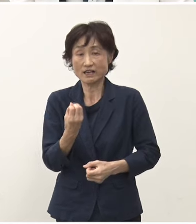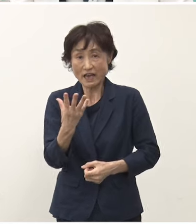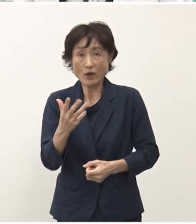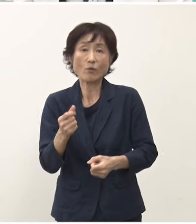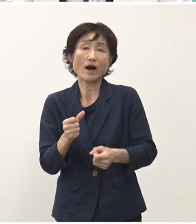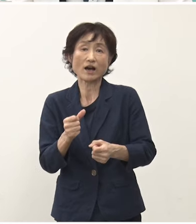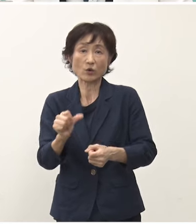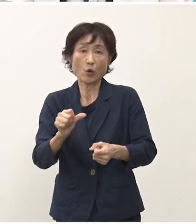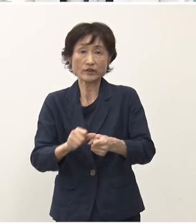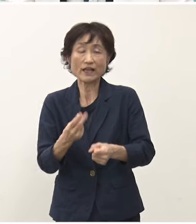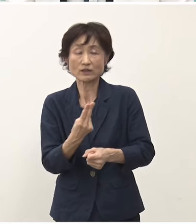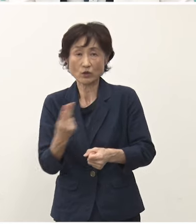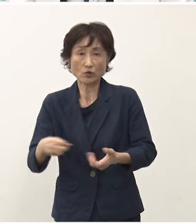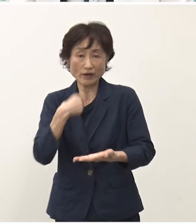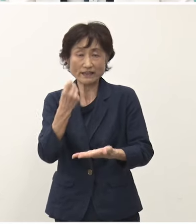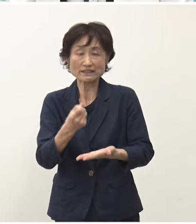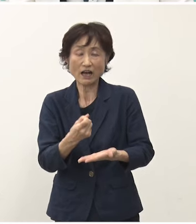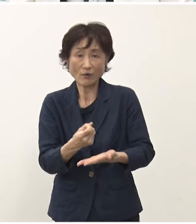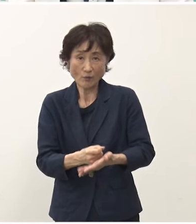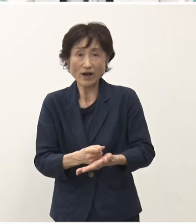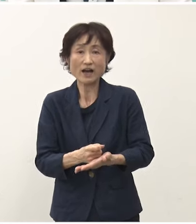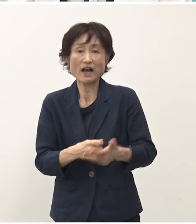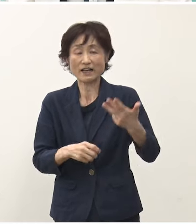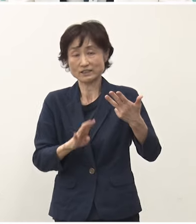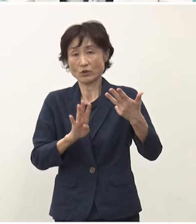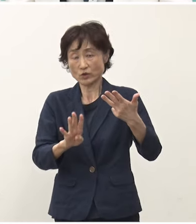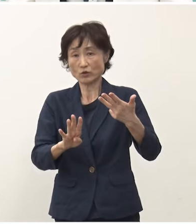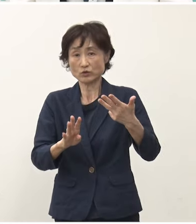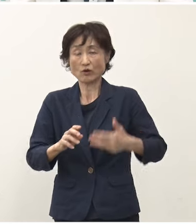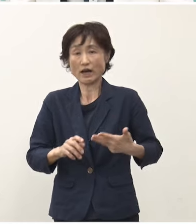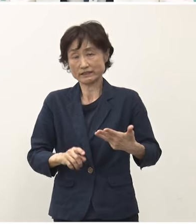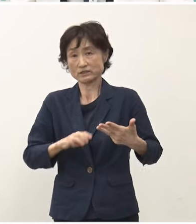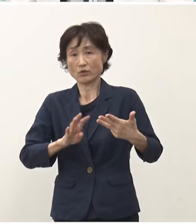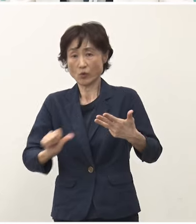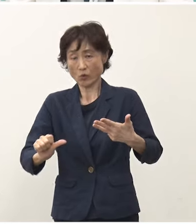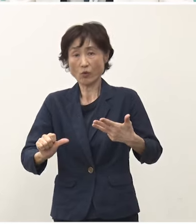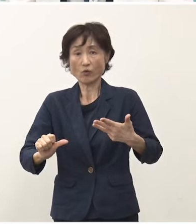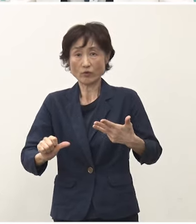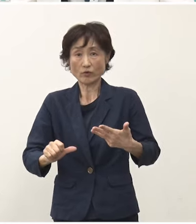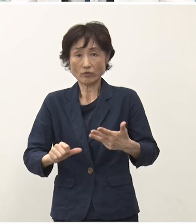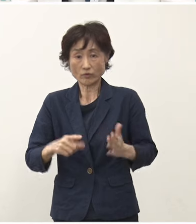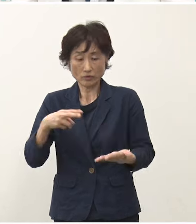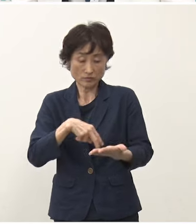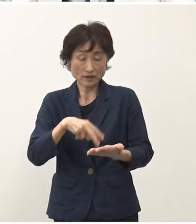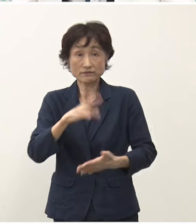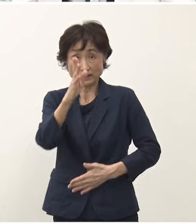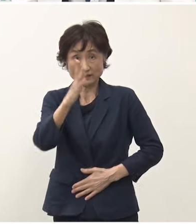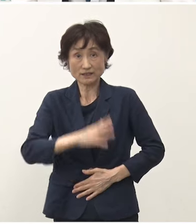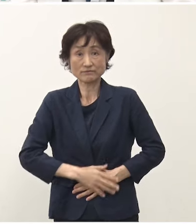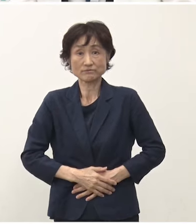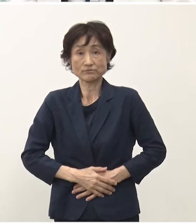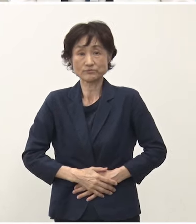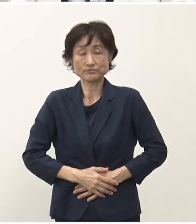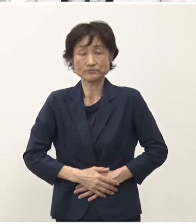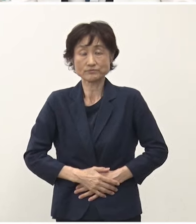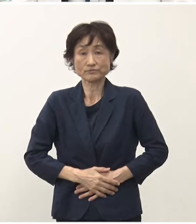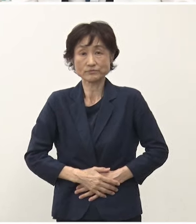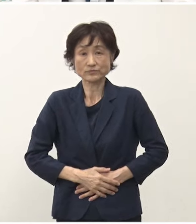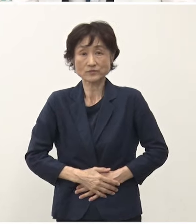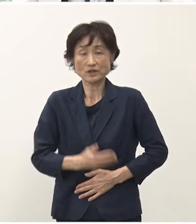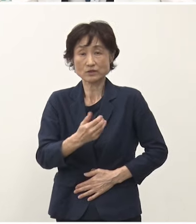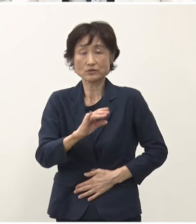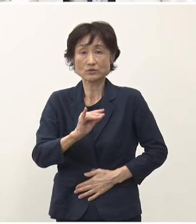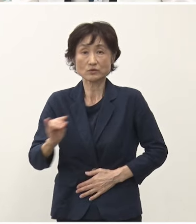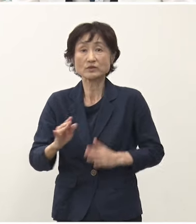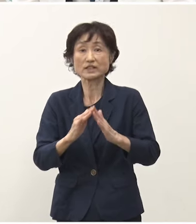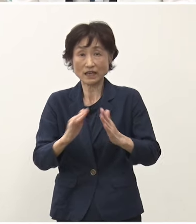の決算については資料8の4と資料8の5をご覧くださいえ区議会は